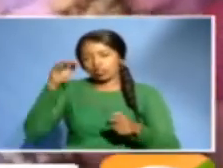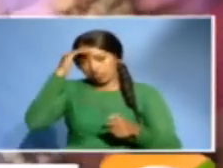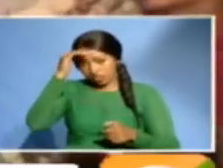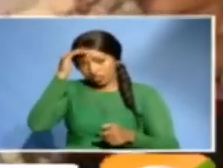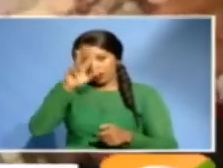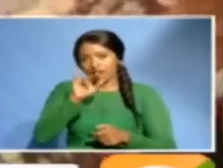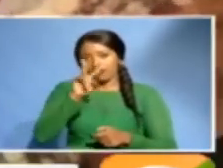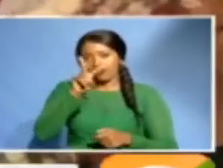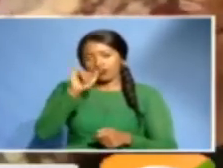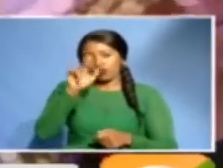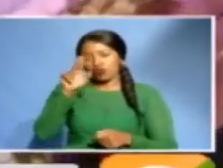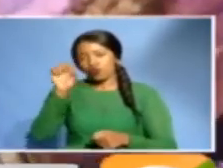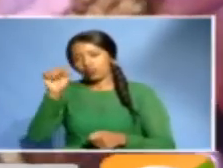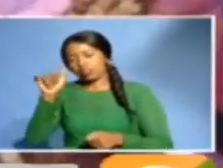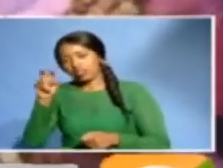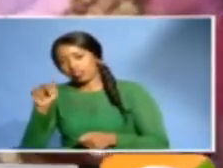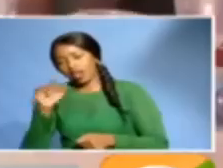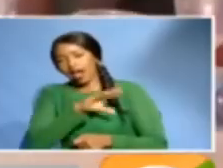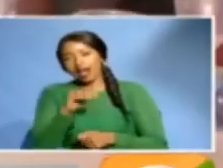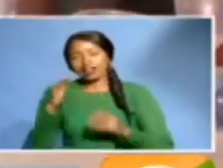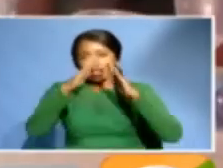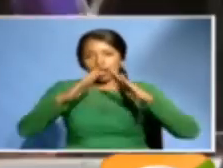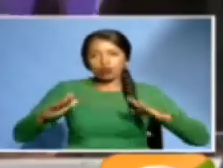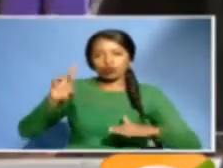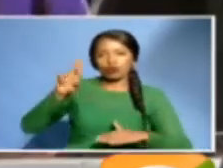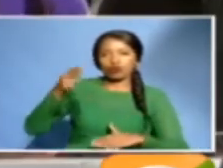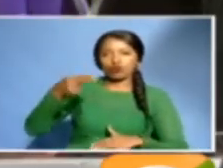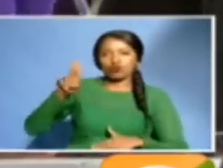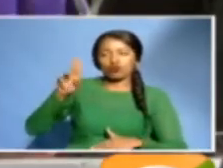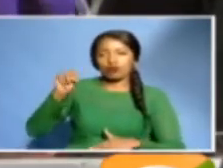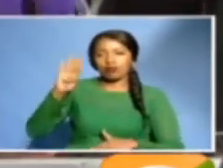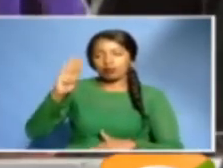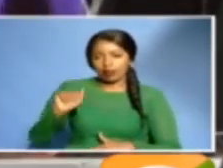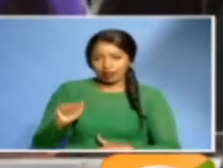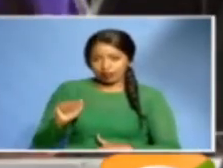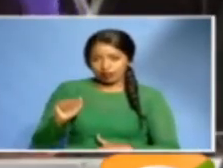Viusasa, Ketia's House of Rumba na Idi Achien Trust.